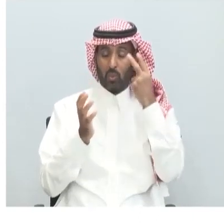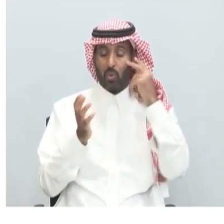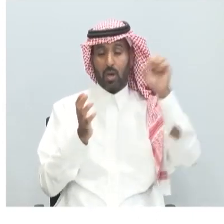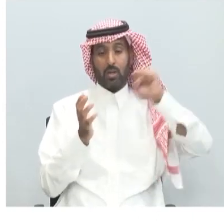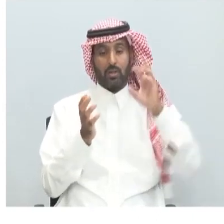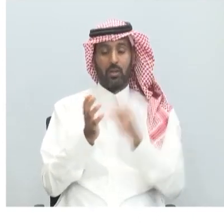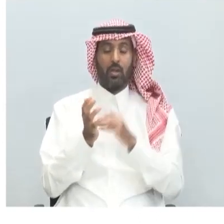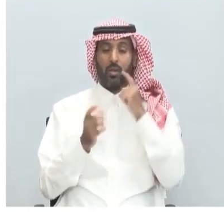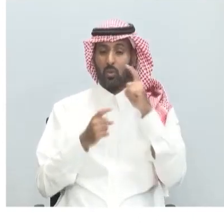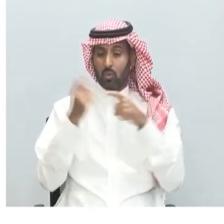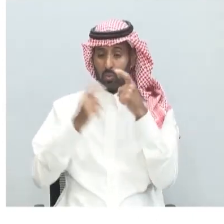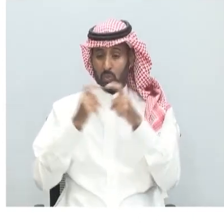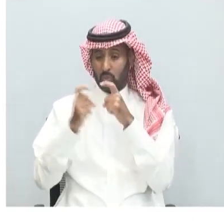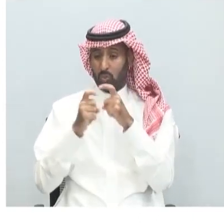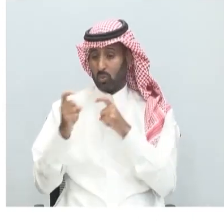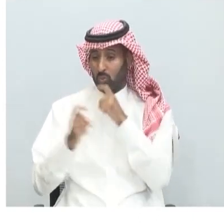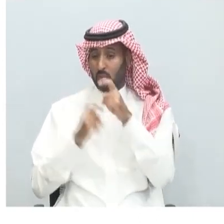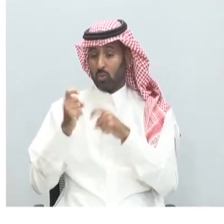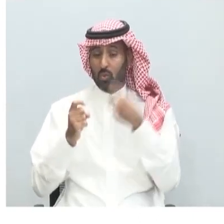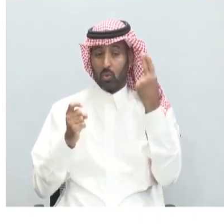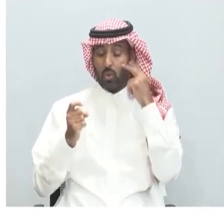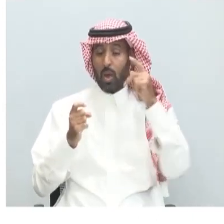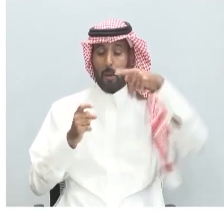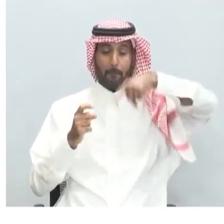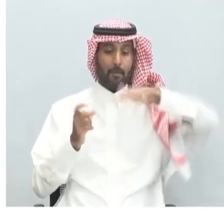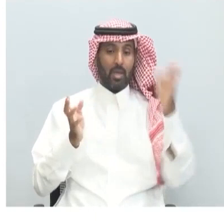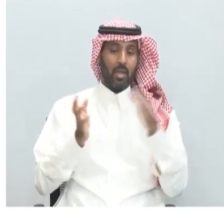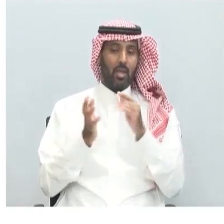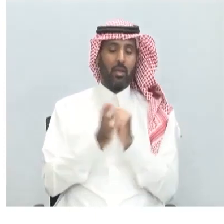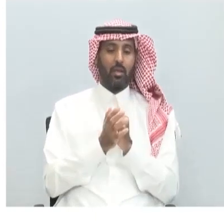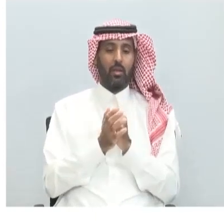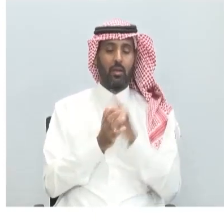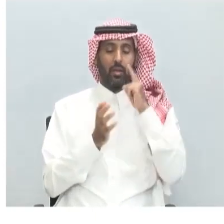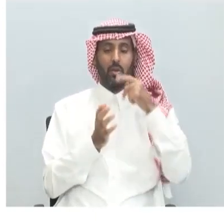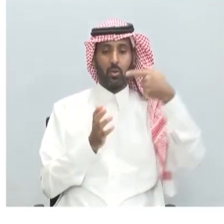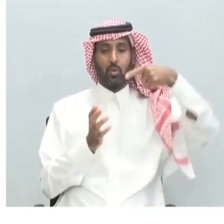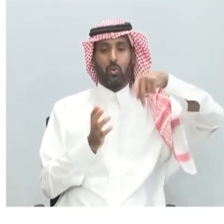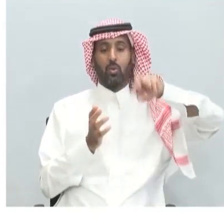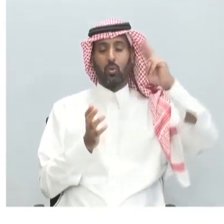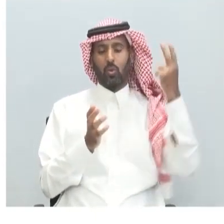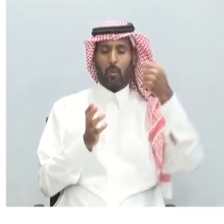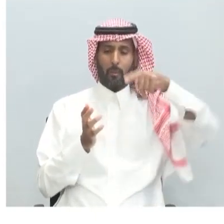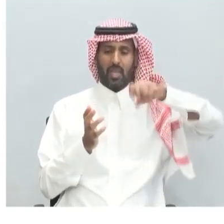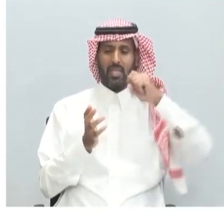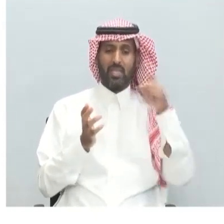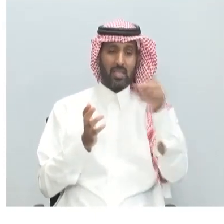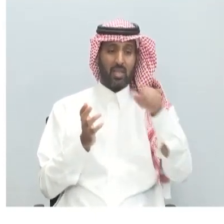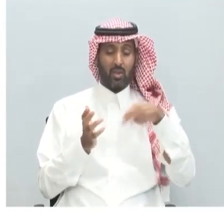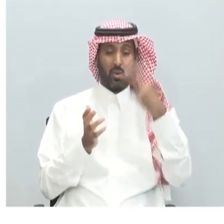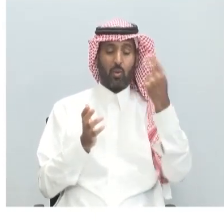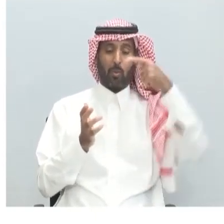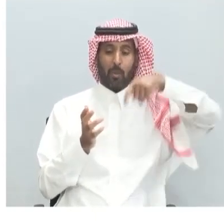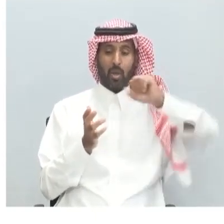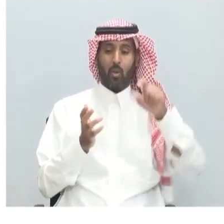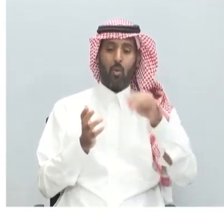اس والالكترونين هنا في التوبي طبعا سيكون في التوبي زيد والتوبي واي يتبقى لدينا اكس